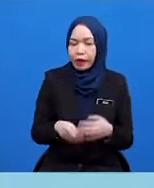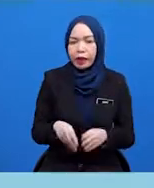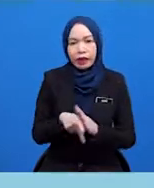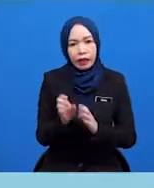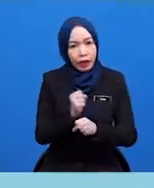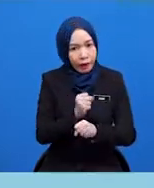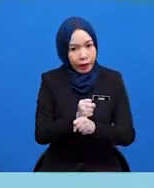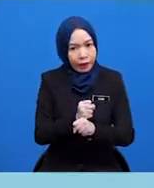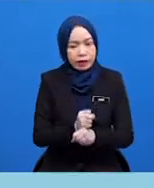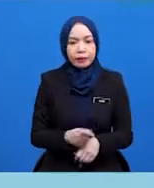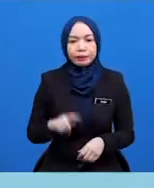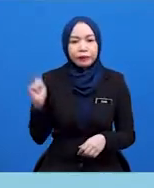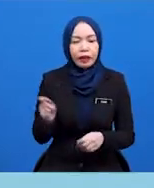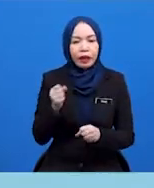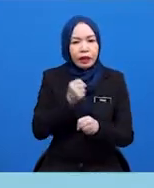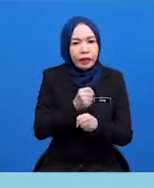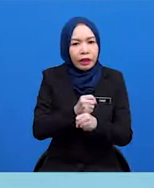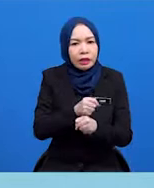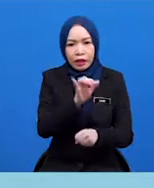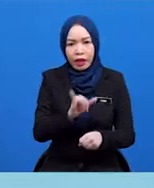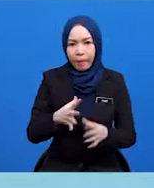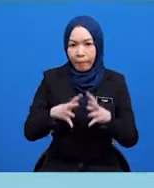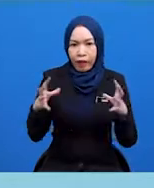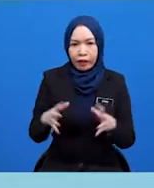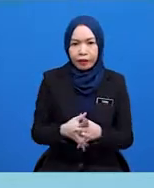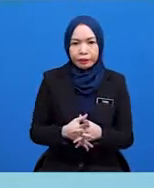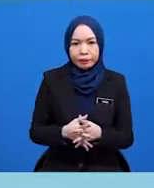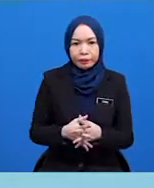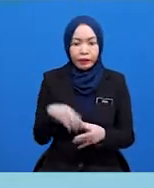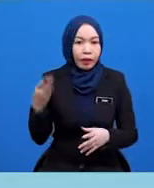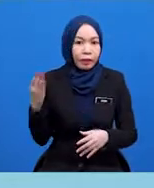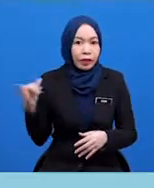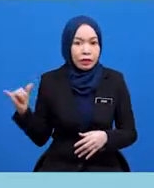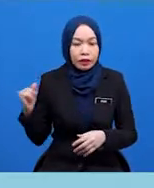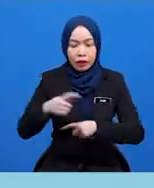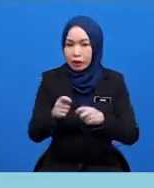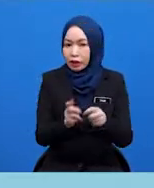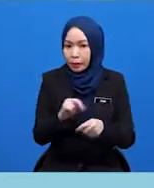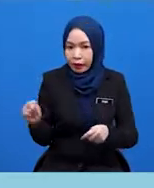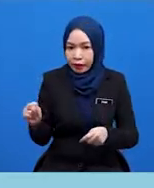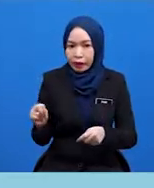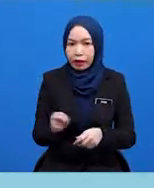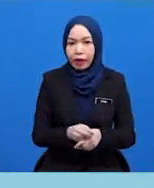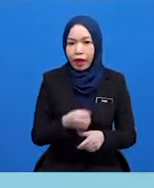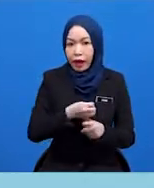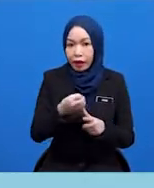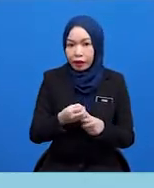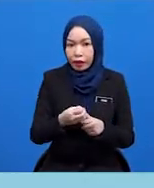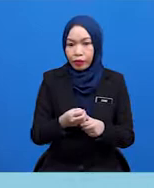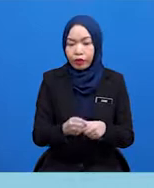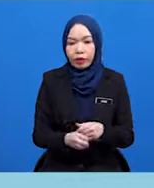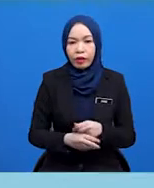memerlukan tenaga buruh yang banyak. Biasanya, tenaga buruh tempatan atau tenaga buruh warga